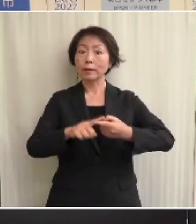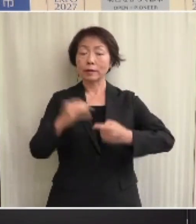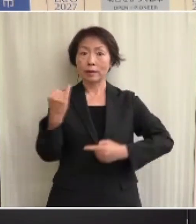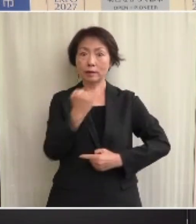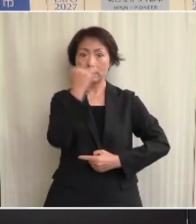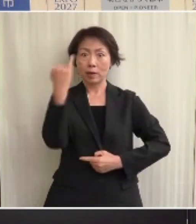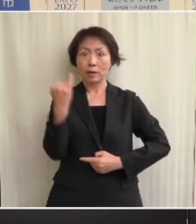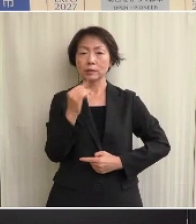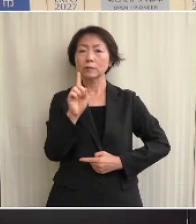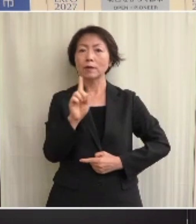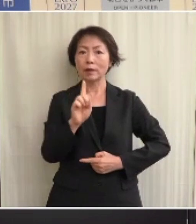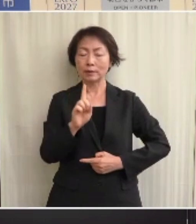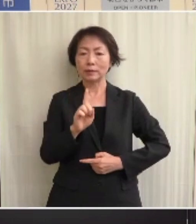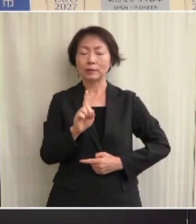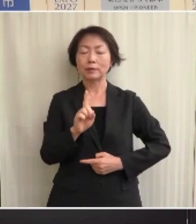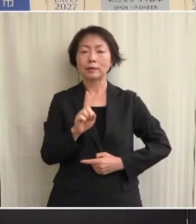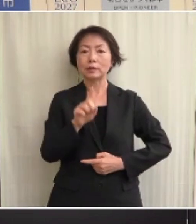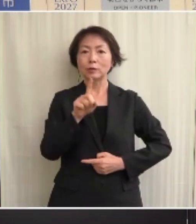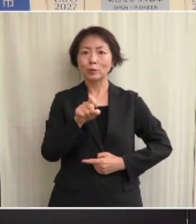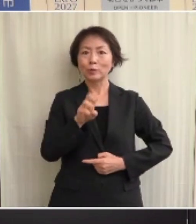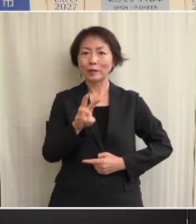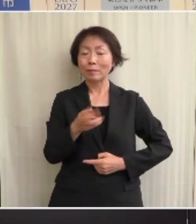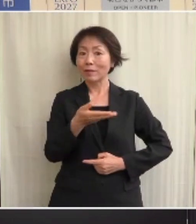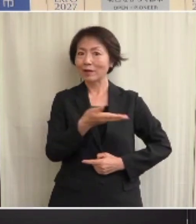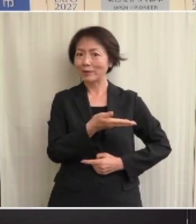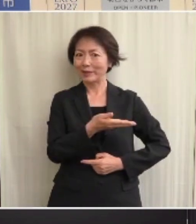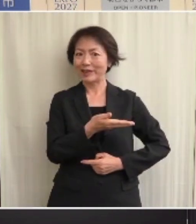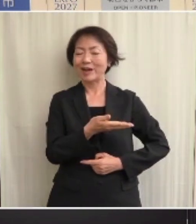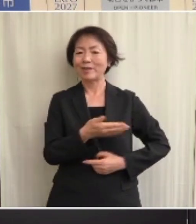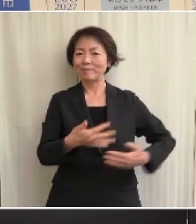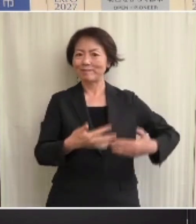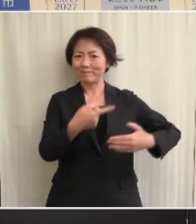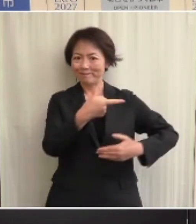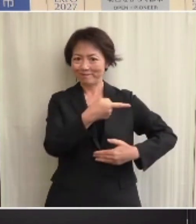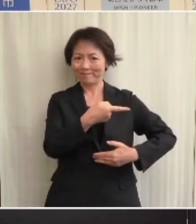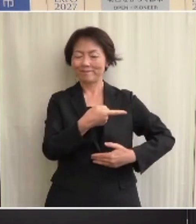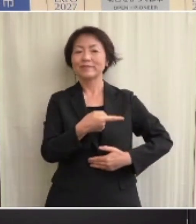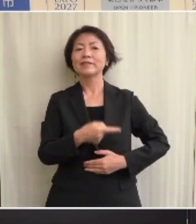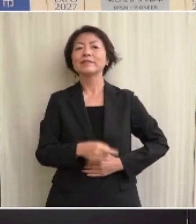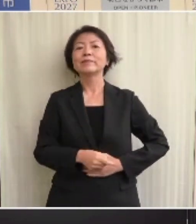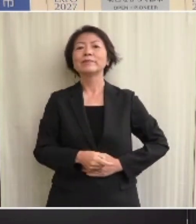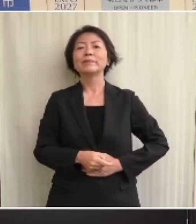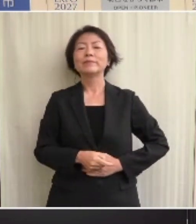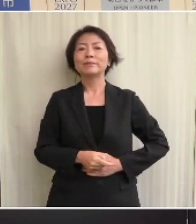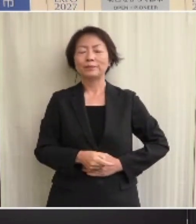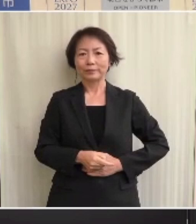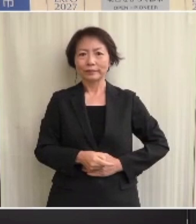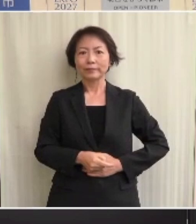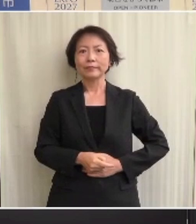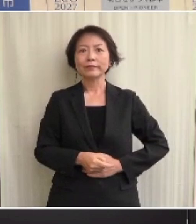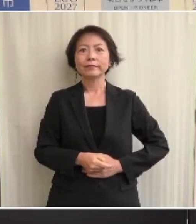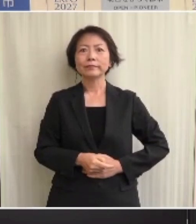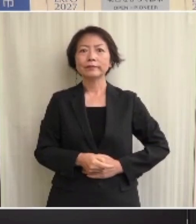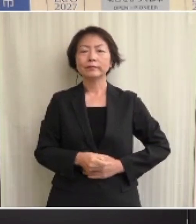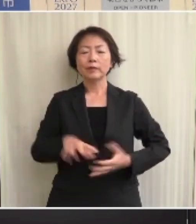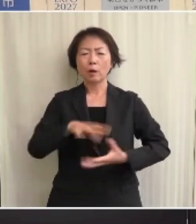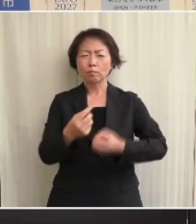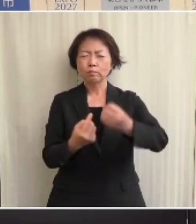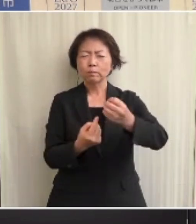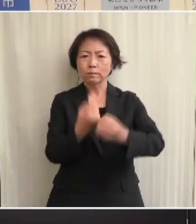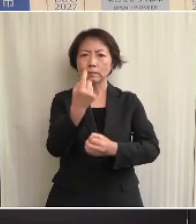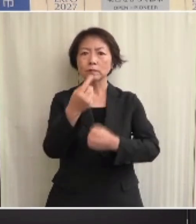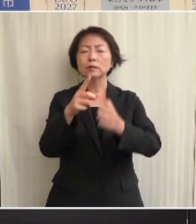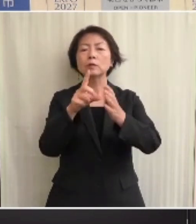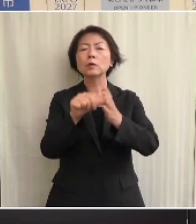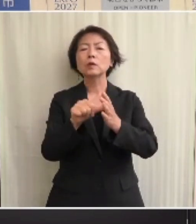なんですが、13枚というのはこちらの今スライドにある計13枚ですね。発生時